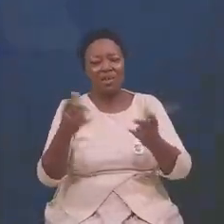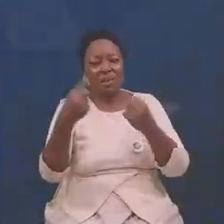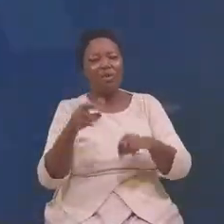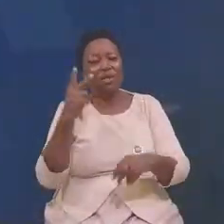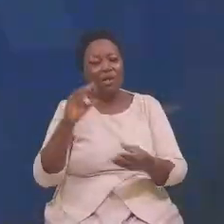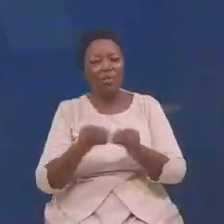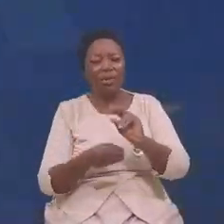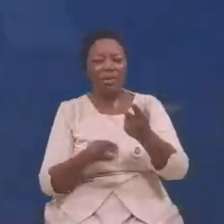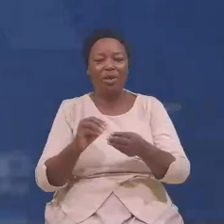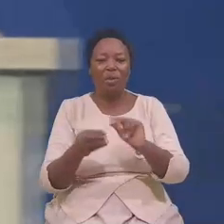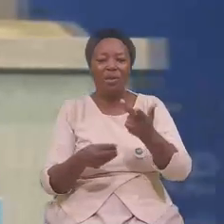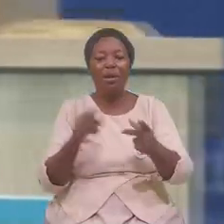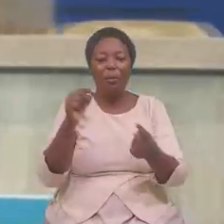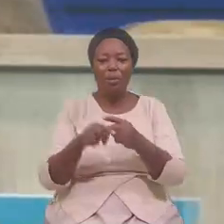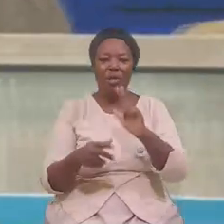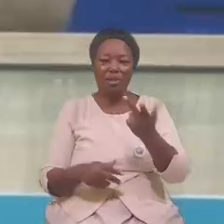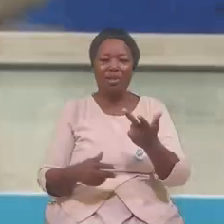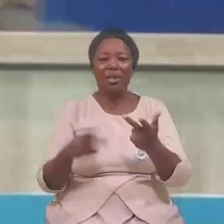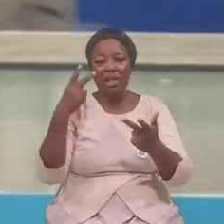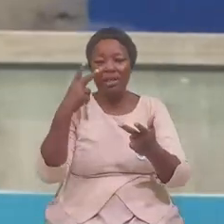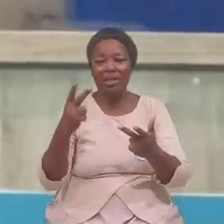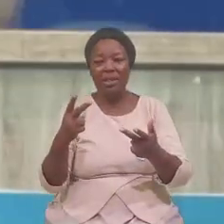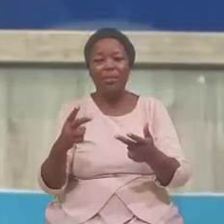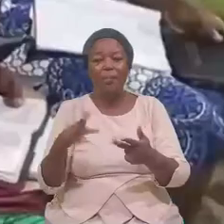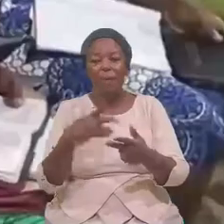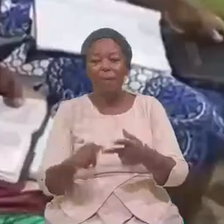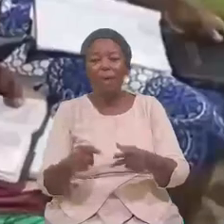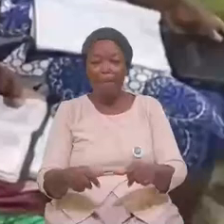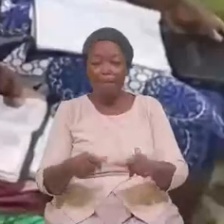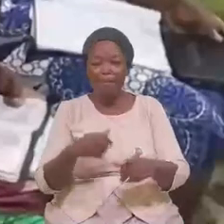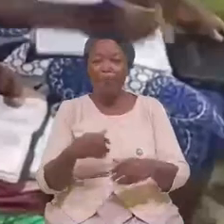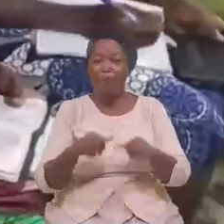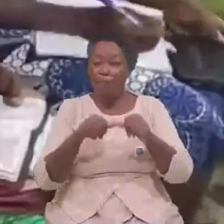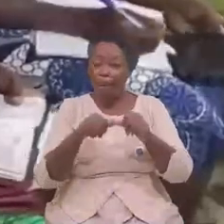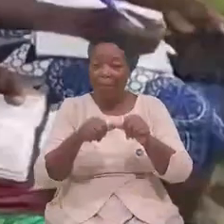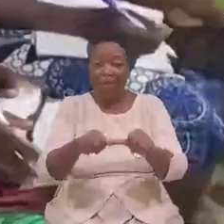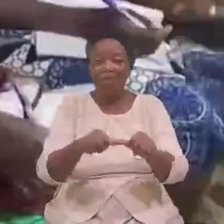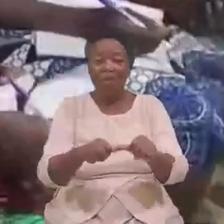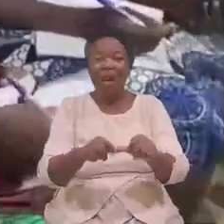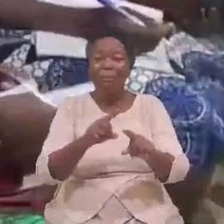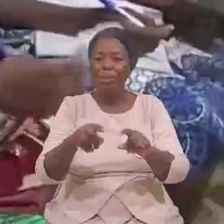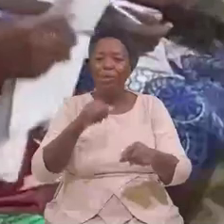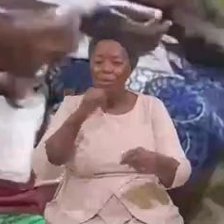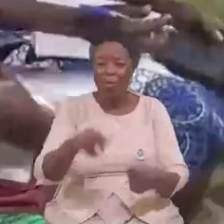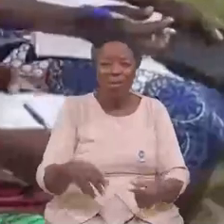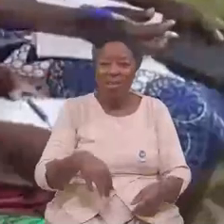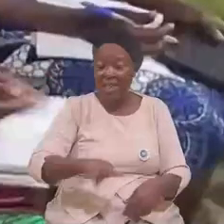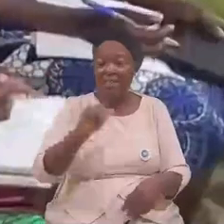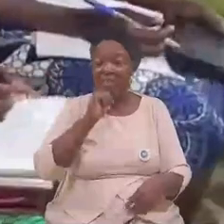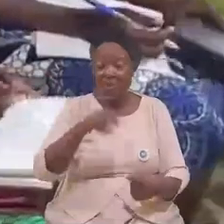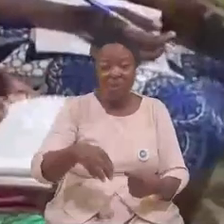Troisième point, le flux perpétuel, mais non particulier,